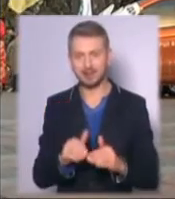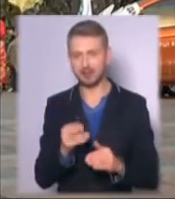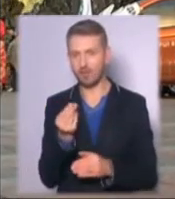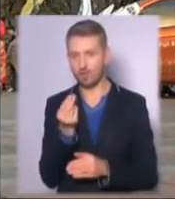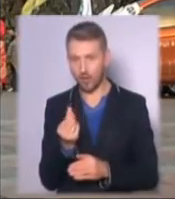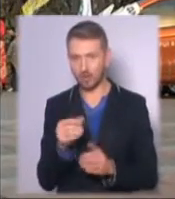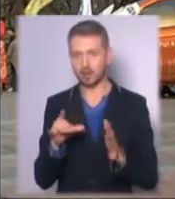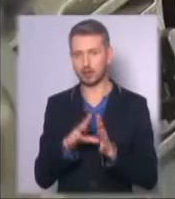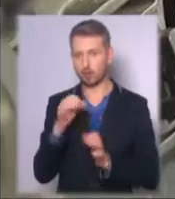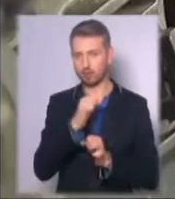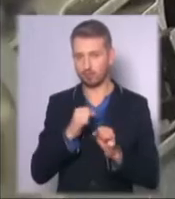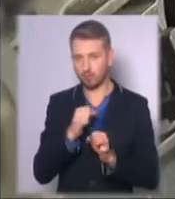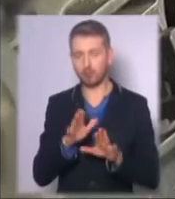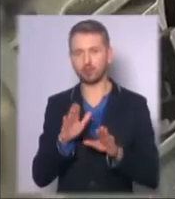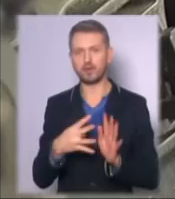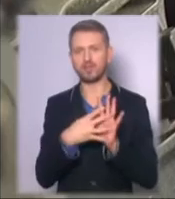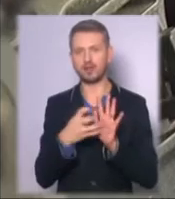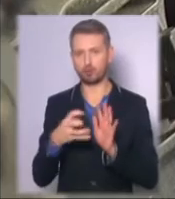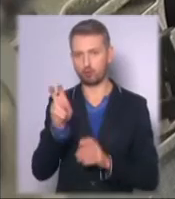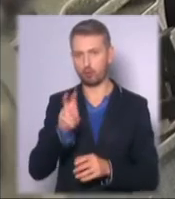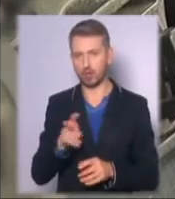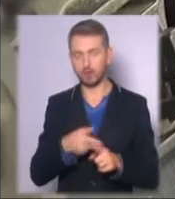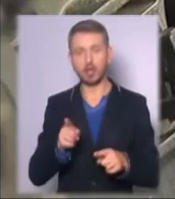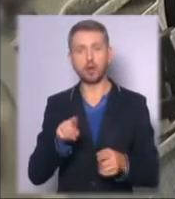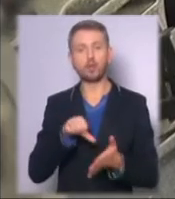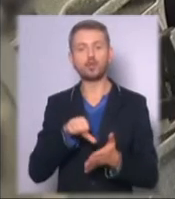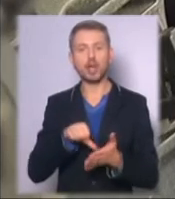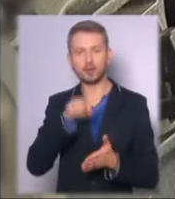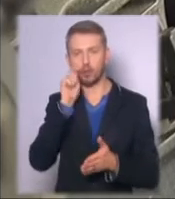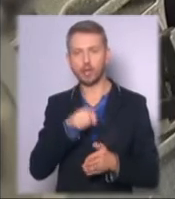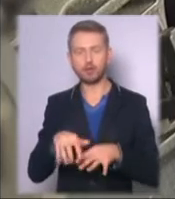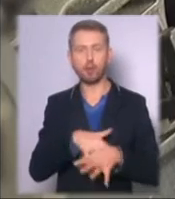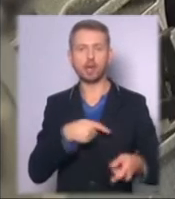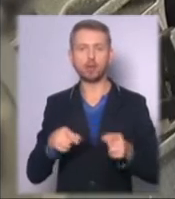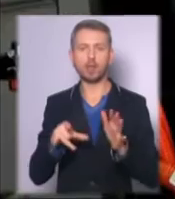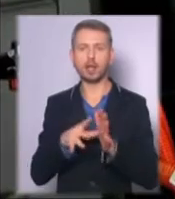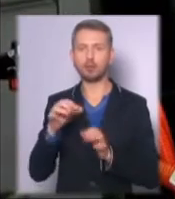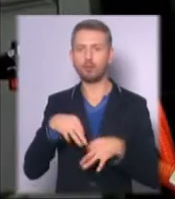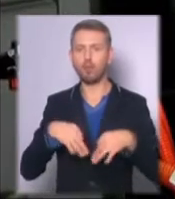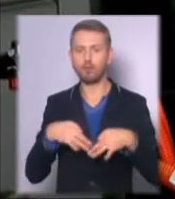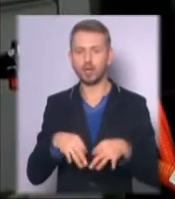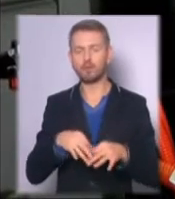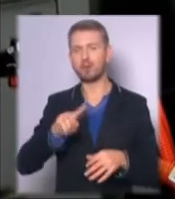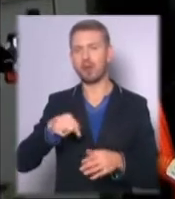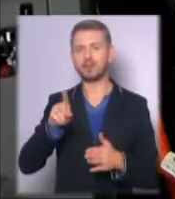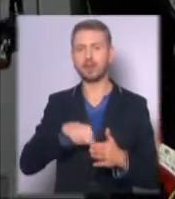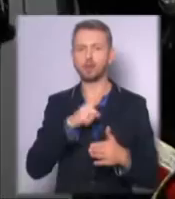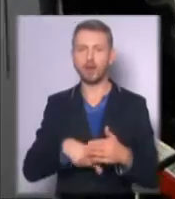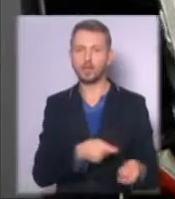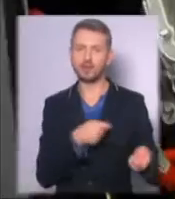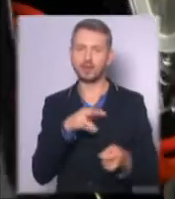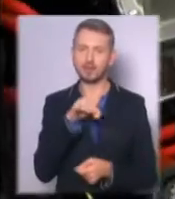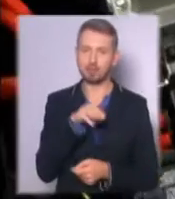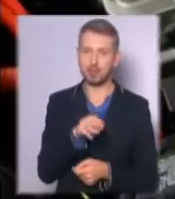у середньому тільки на $900. Нагадаю, учасники українського ринку електромобілів вимагали скасування ввізних мит, ПДВ та акцизів.